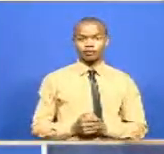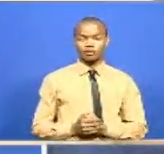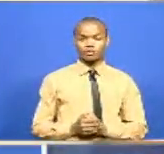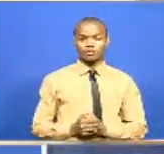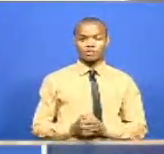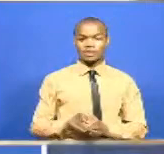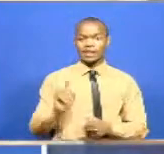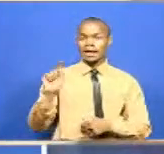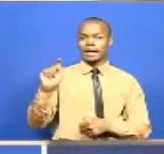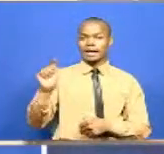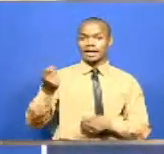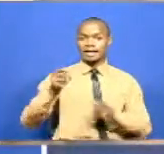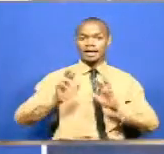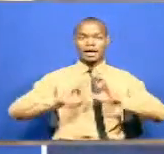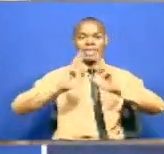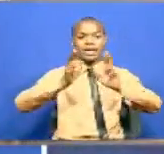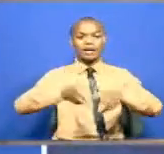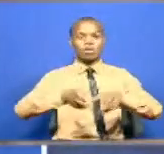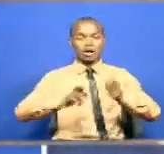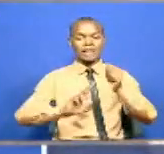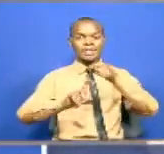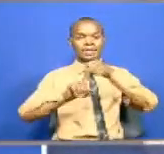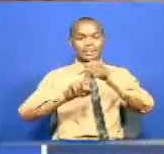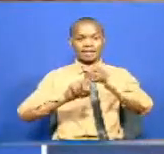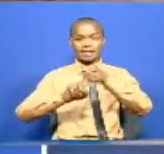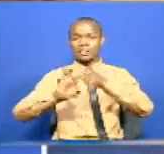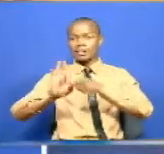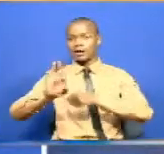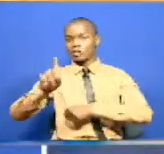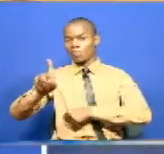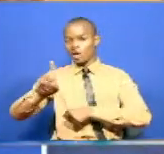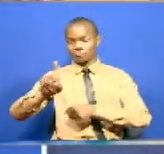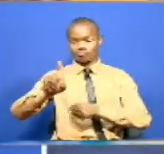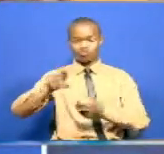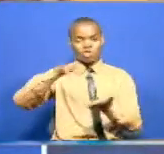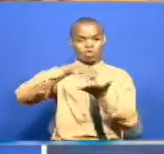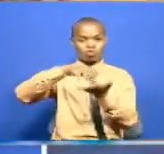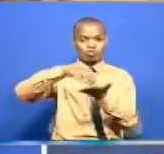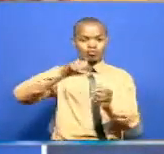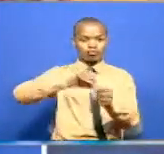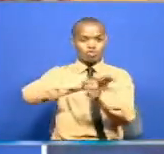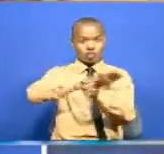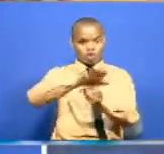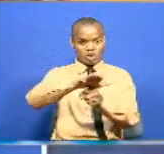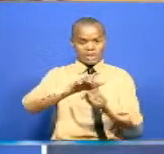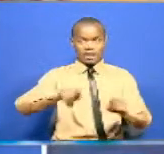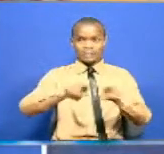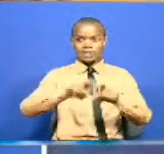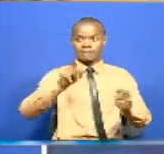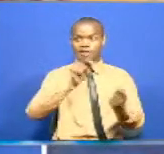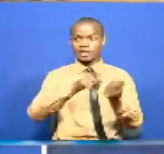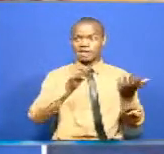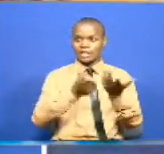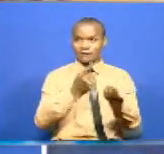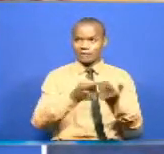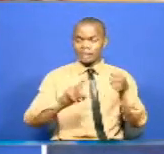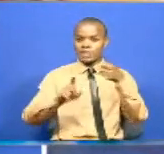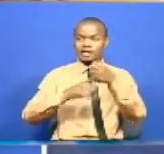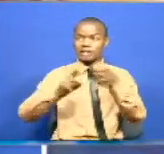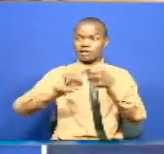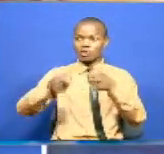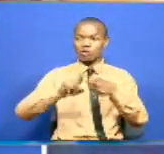hili limenakili visa vipya 631 vya maambukizi kutoka kwa sampuli